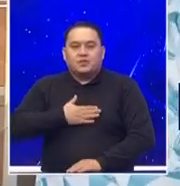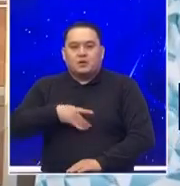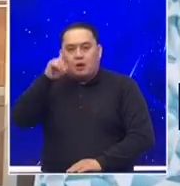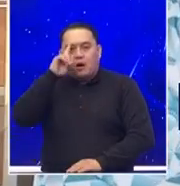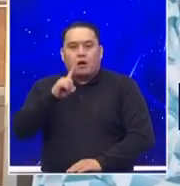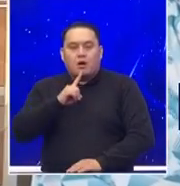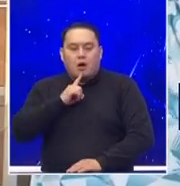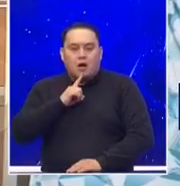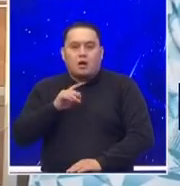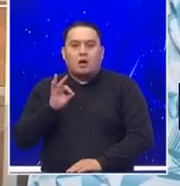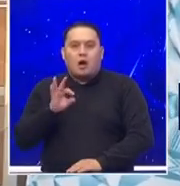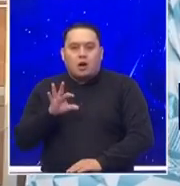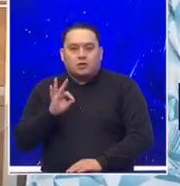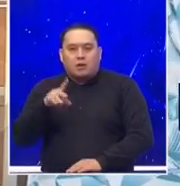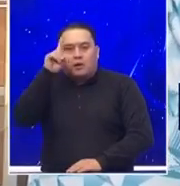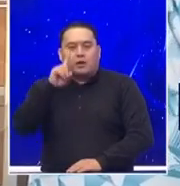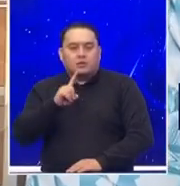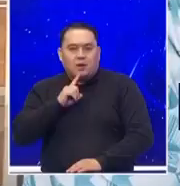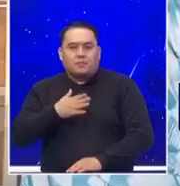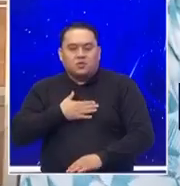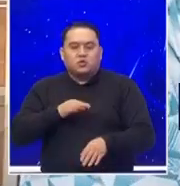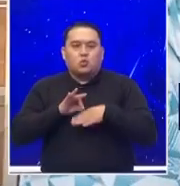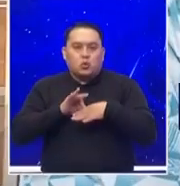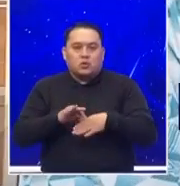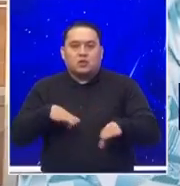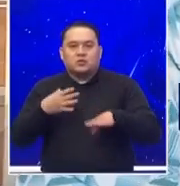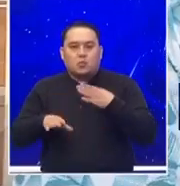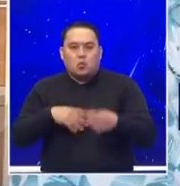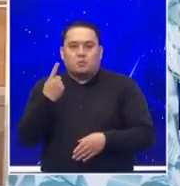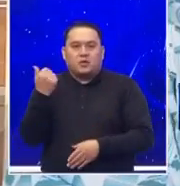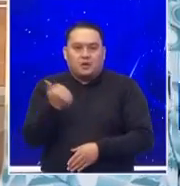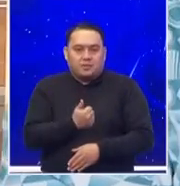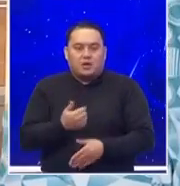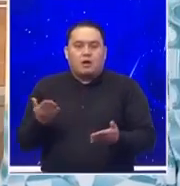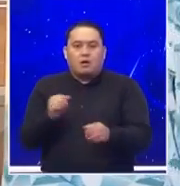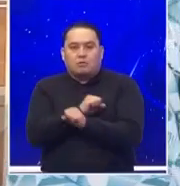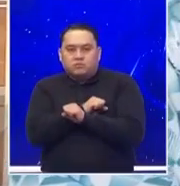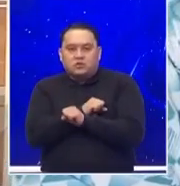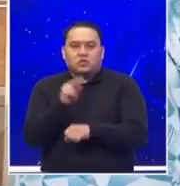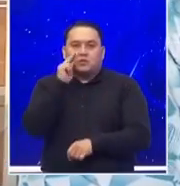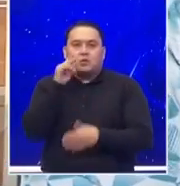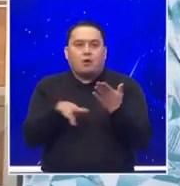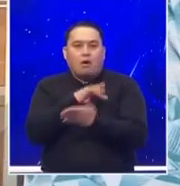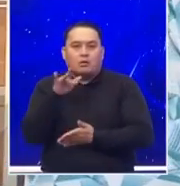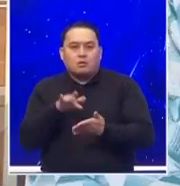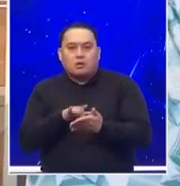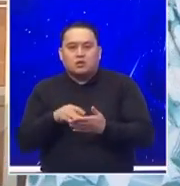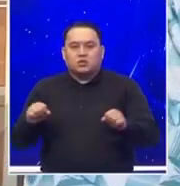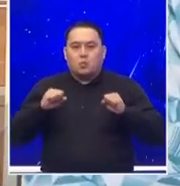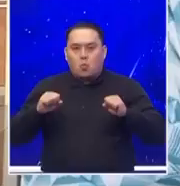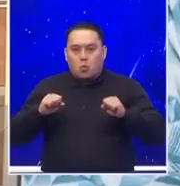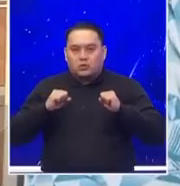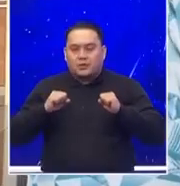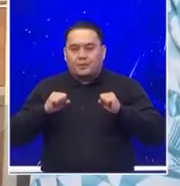сбор өтті Аиба базасында. Одан кейін бір жеті демалып үйде Шымкент қаласында Биг спорт